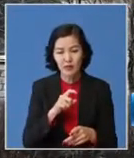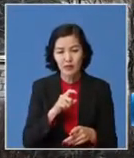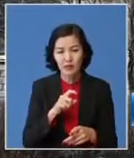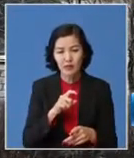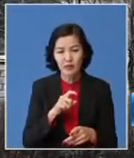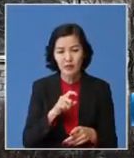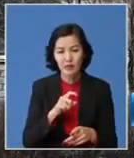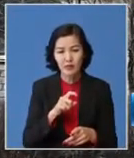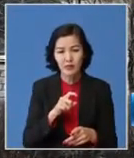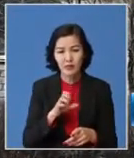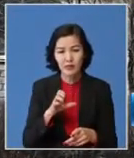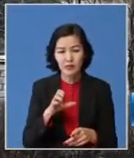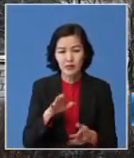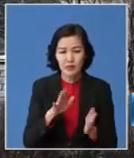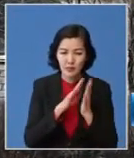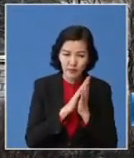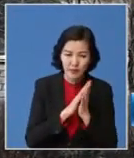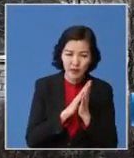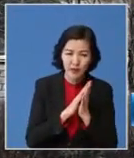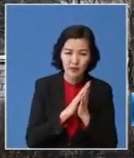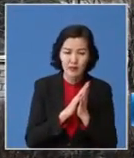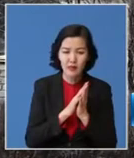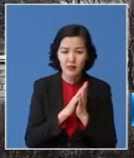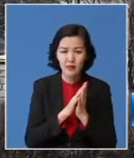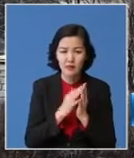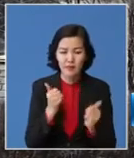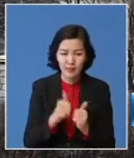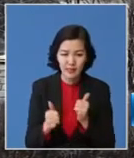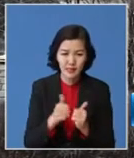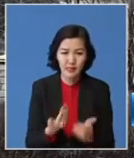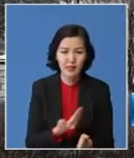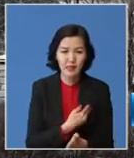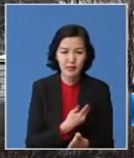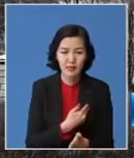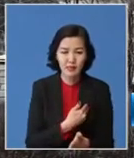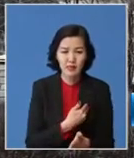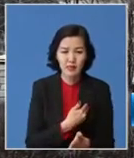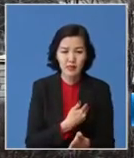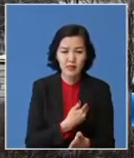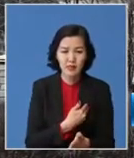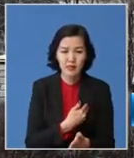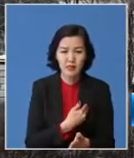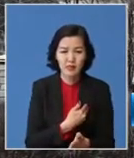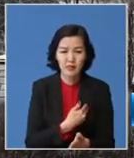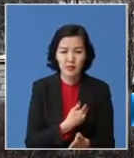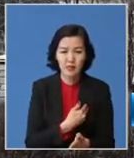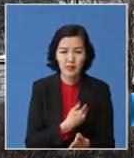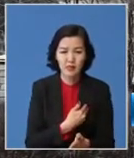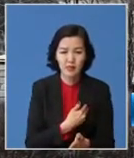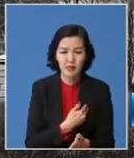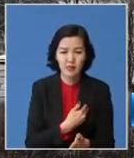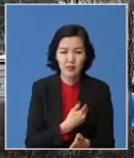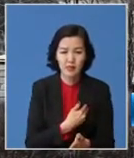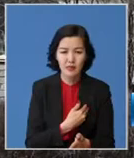типа спайс, там, нигалка, вот с них, это, вот именно